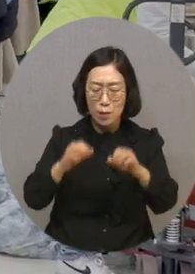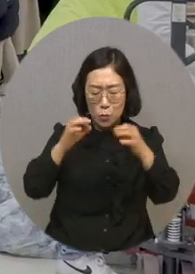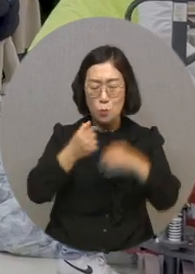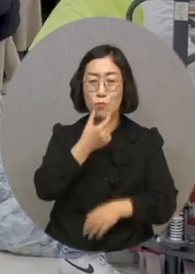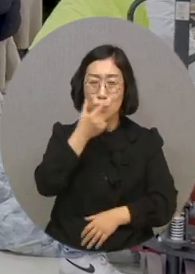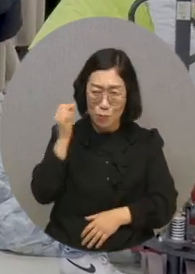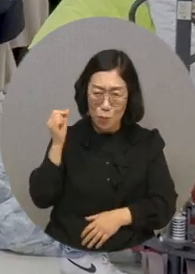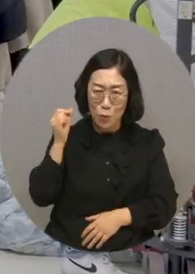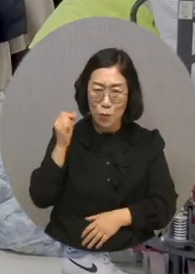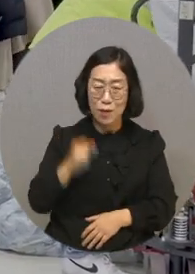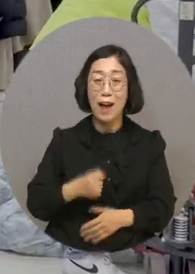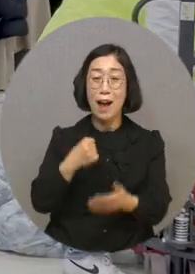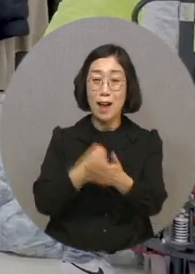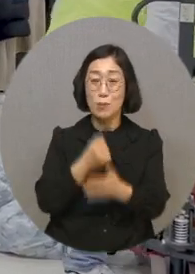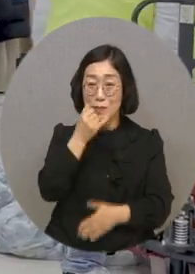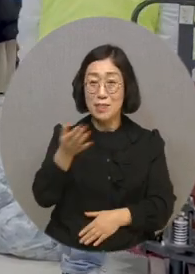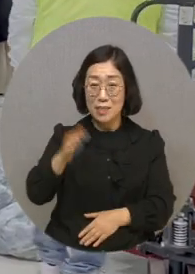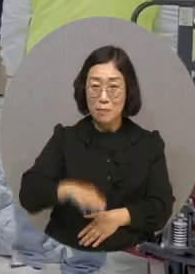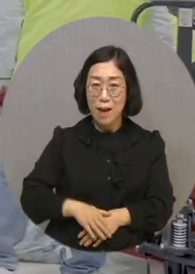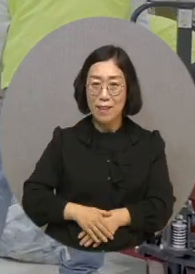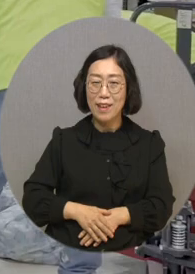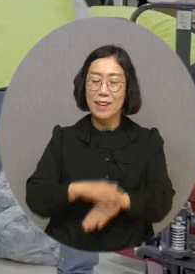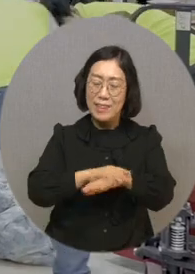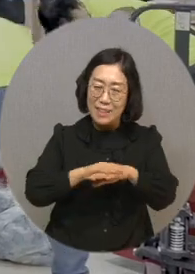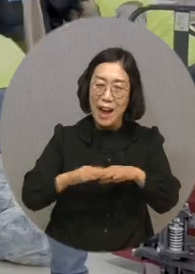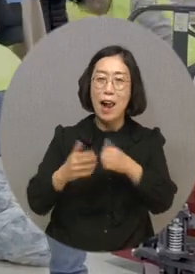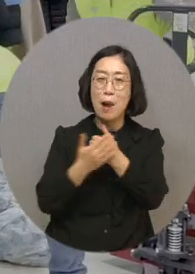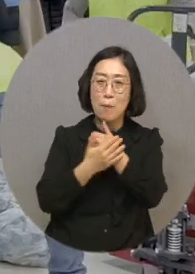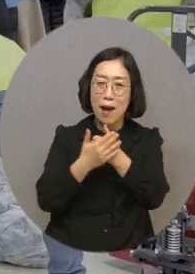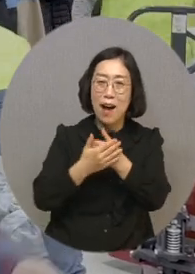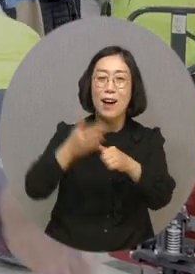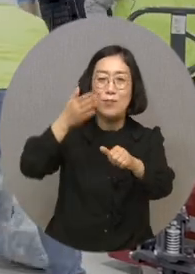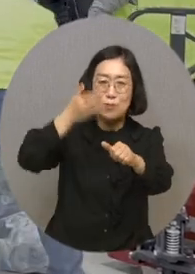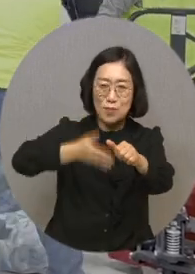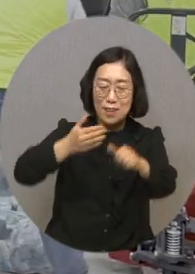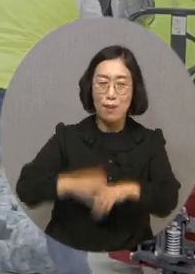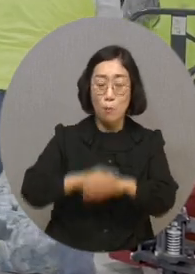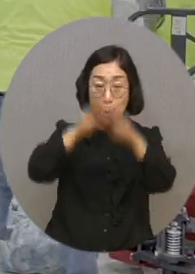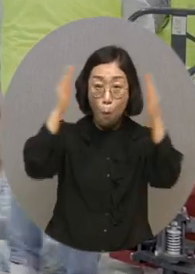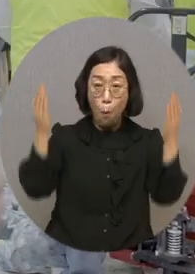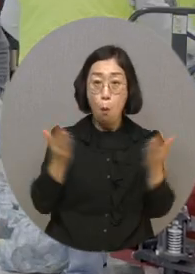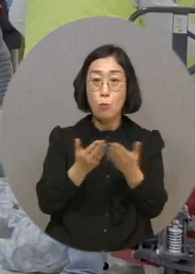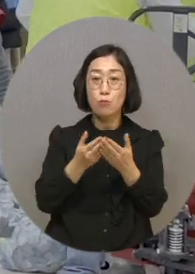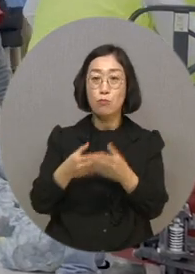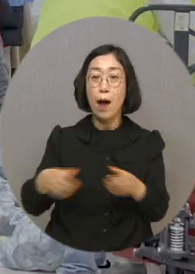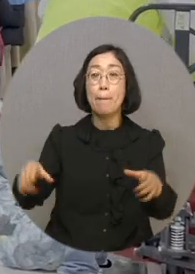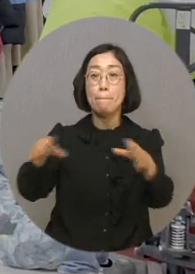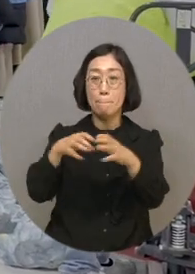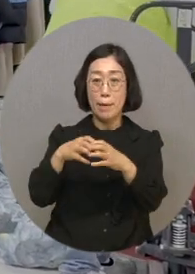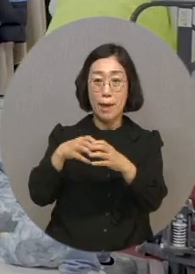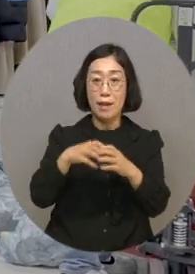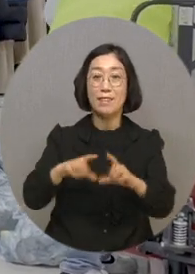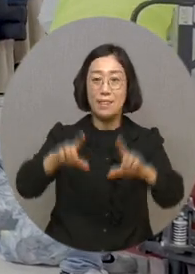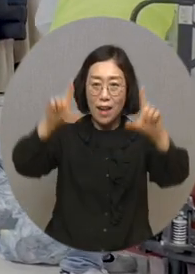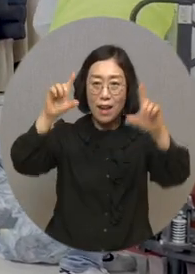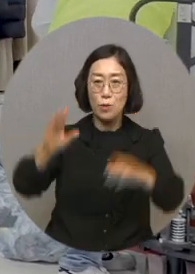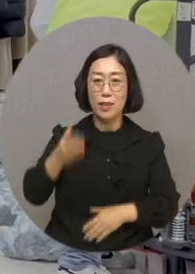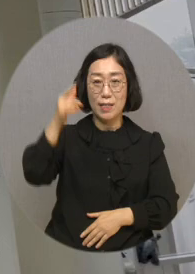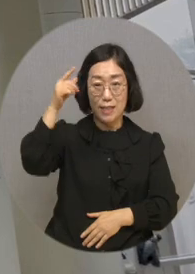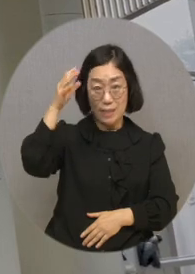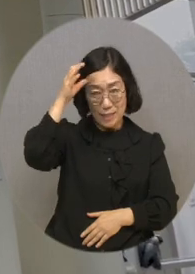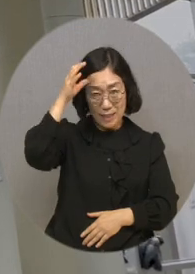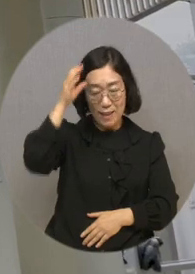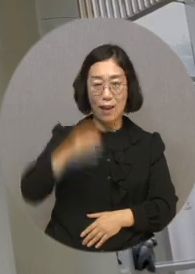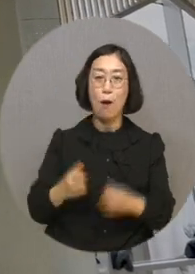부분도 있는데 사랑으로 좀 예쁘게 좀 봐주셨으면 좋겠고 모두가 함께하는 그런 날이 됐으면 좋겠습니다. 고양시